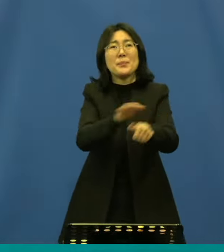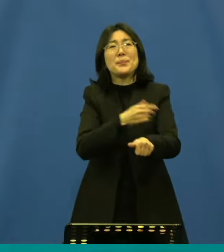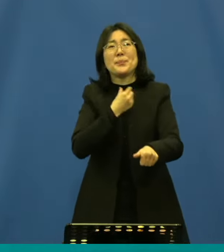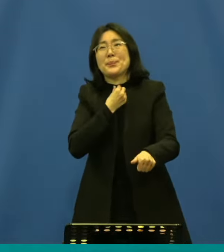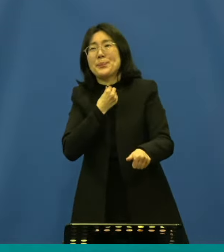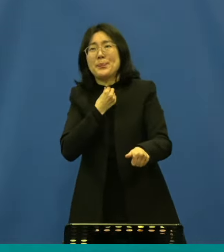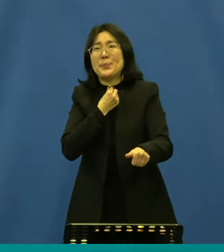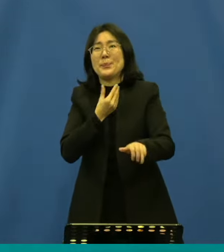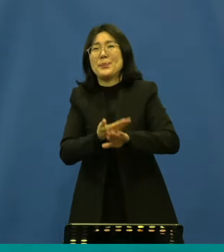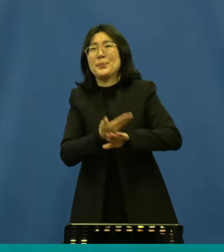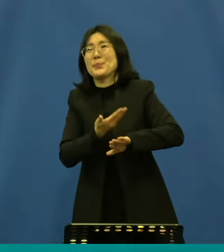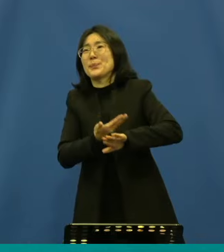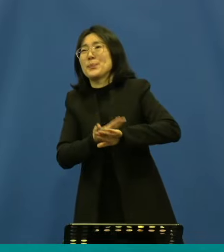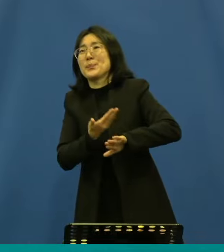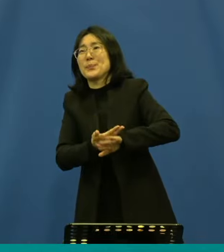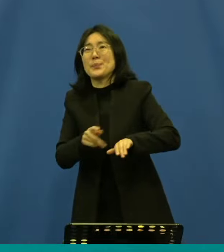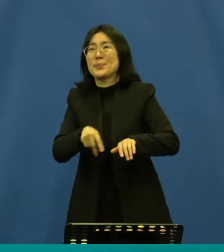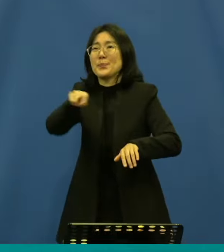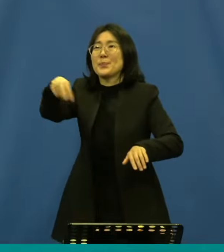자신은 니느웨의 심판을